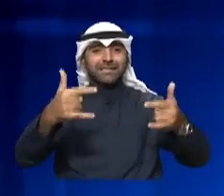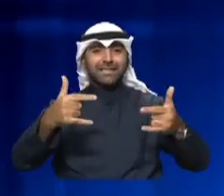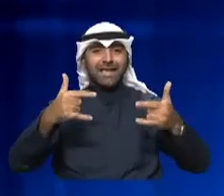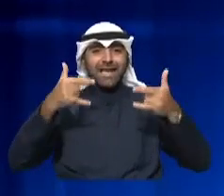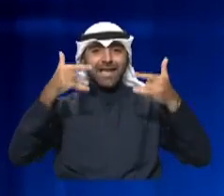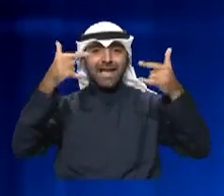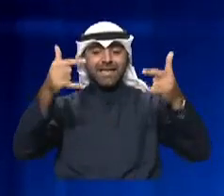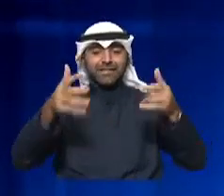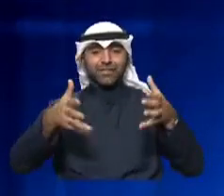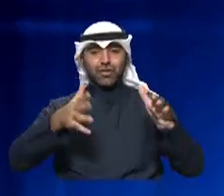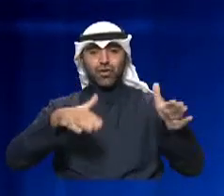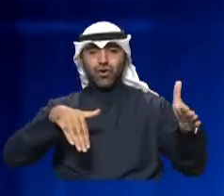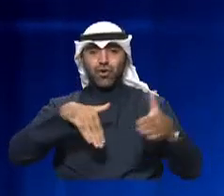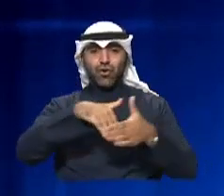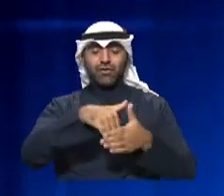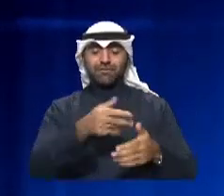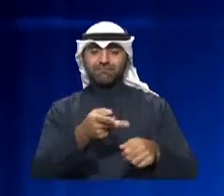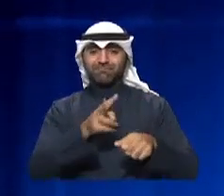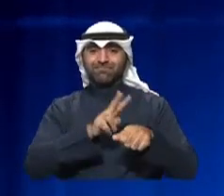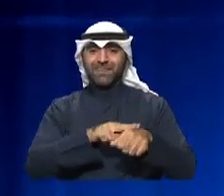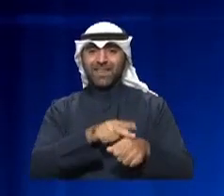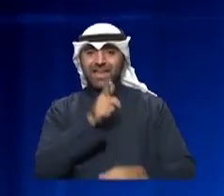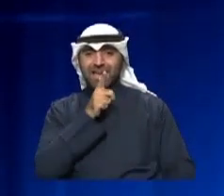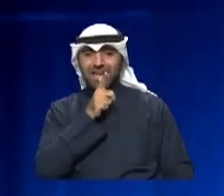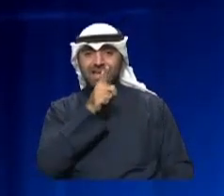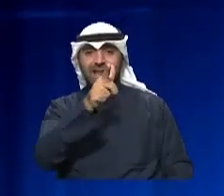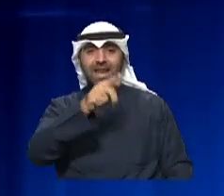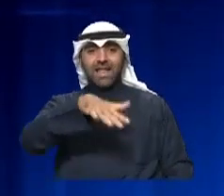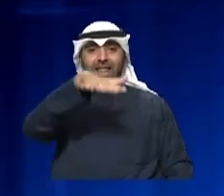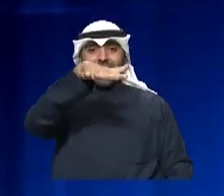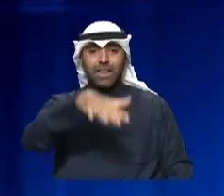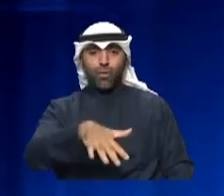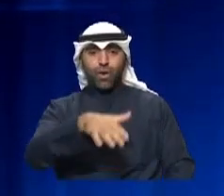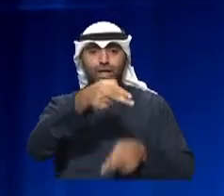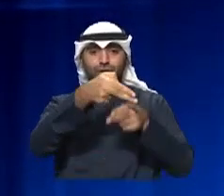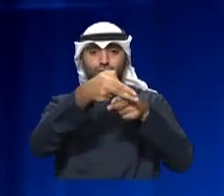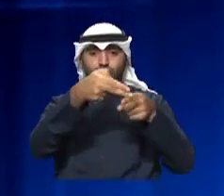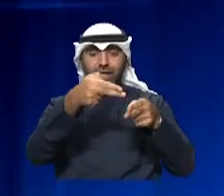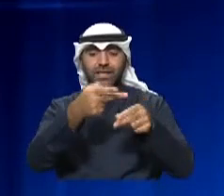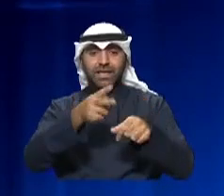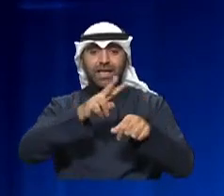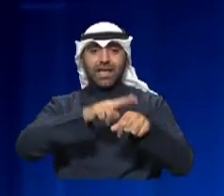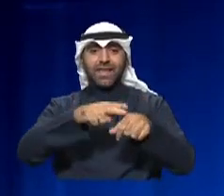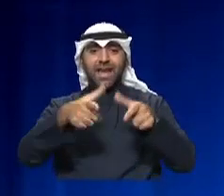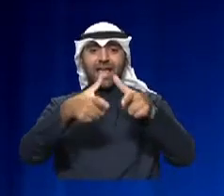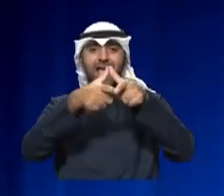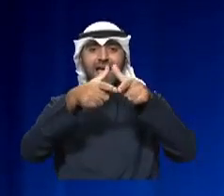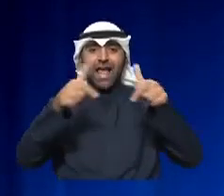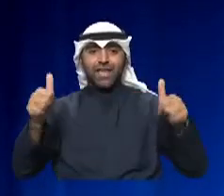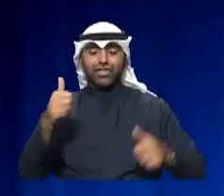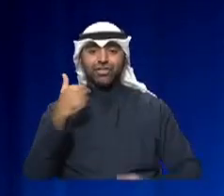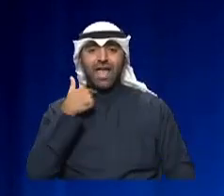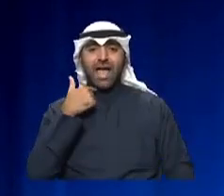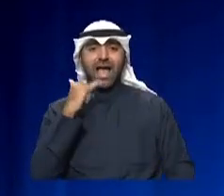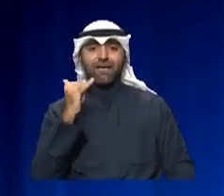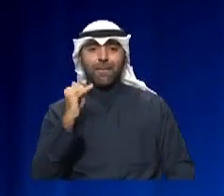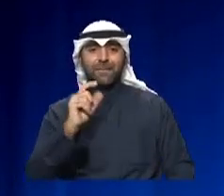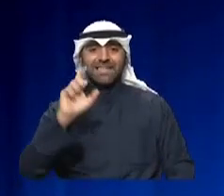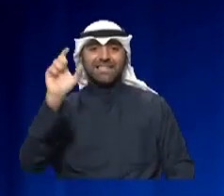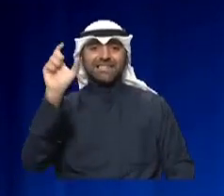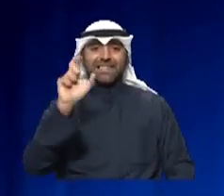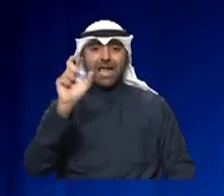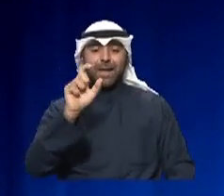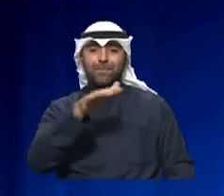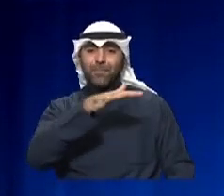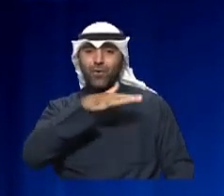جدارة واقتدار وبصورة أبرزت للعالم بأسره رسالة الإسلام والسلام وحضارة العرب